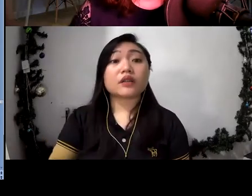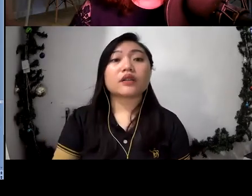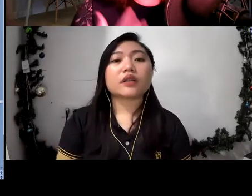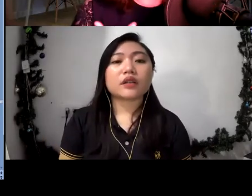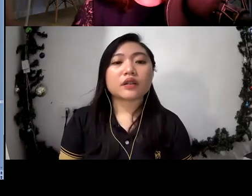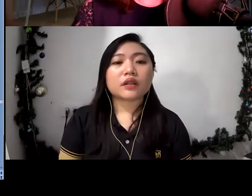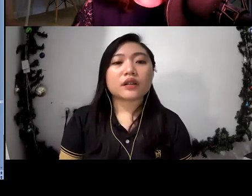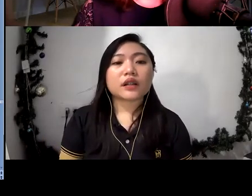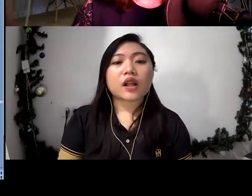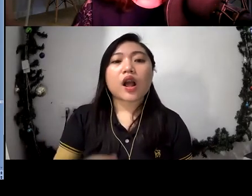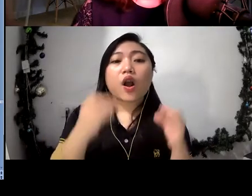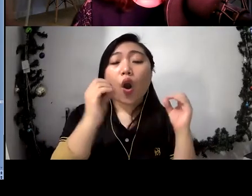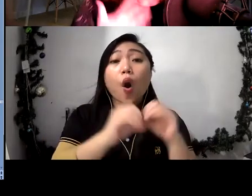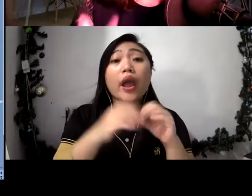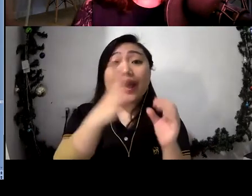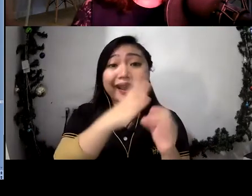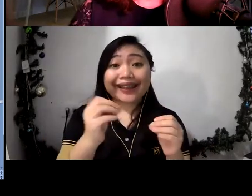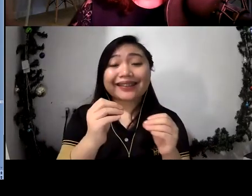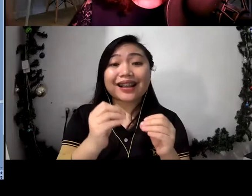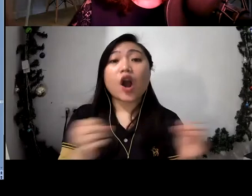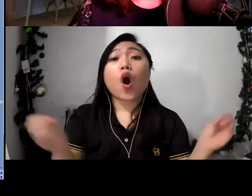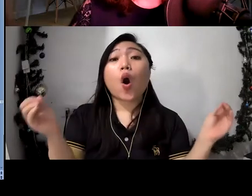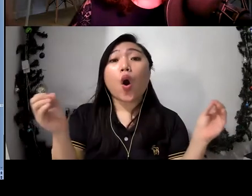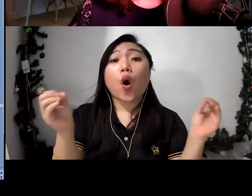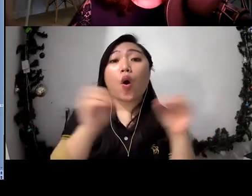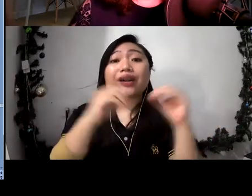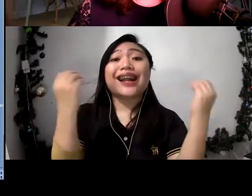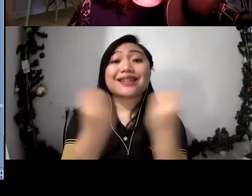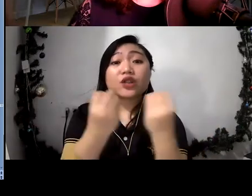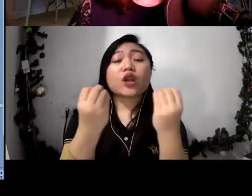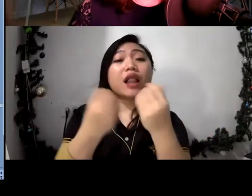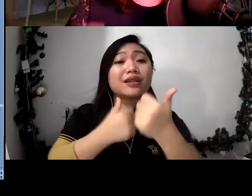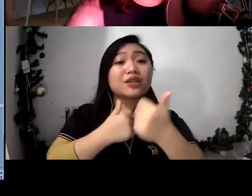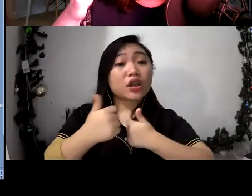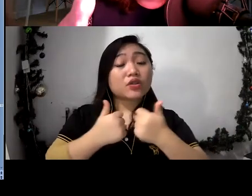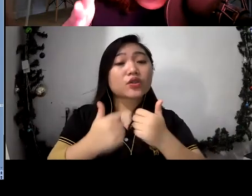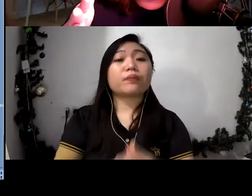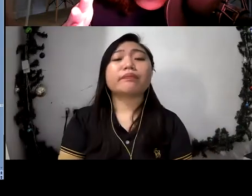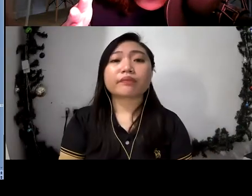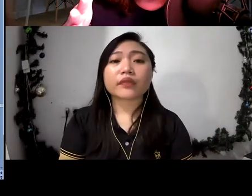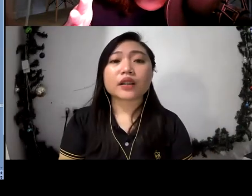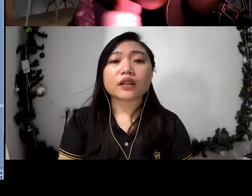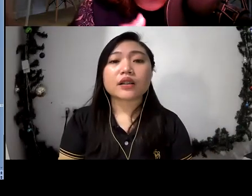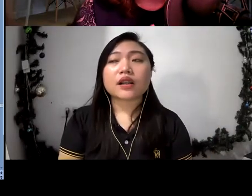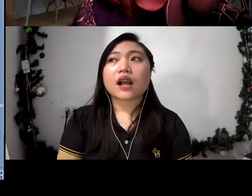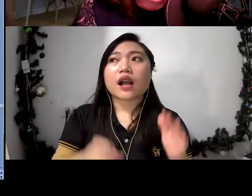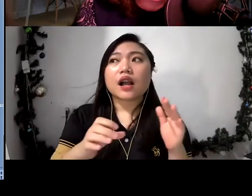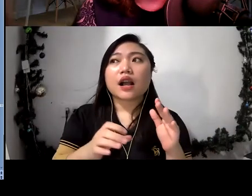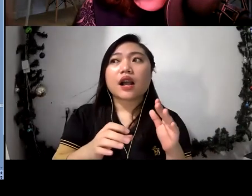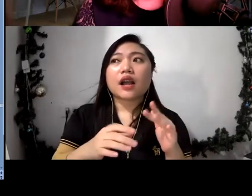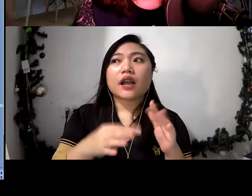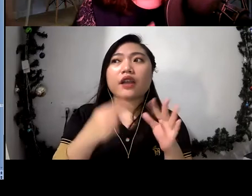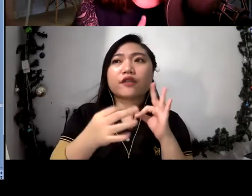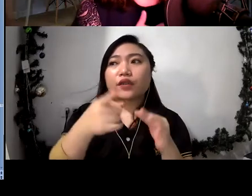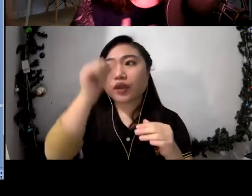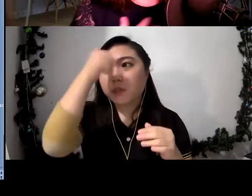know, organizational challenges, no, for us, no? Sabi nga po, kung natatandaan nyo si Senator Flavier,